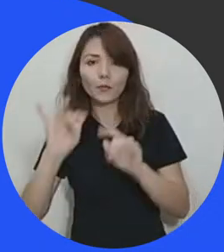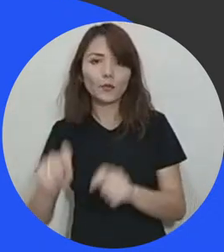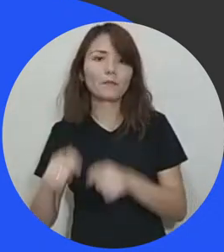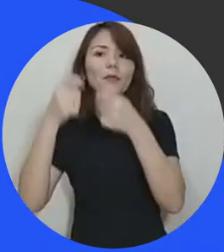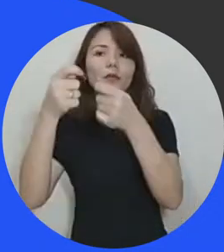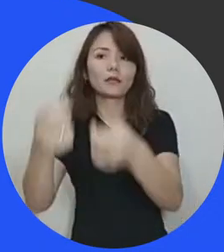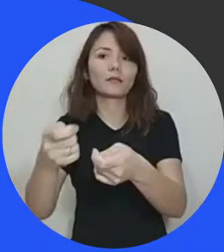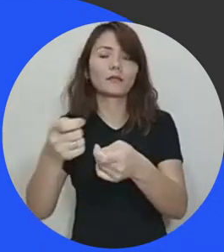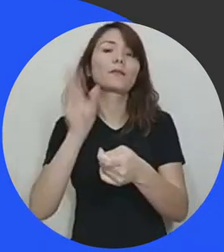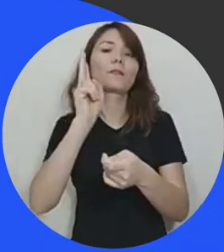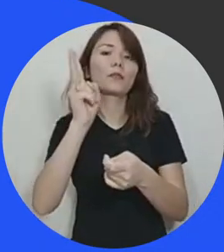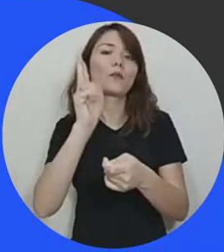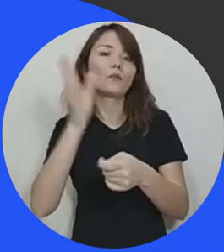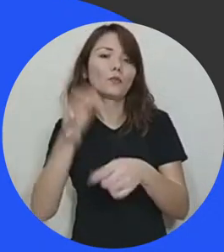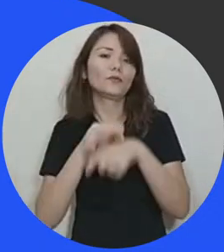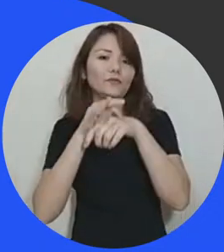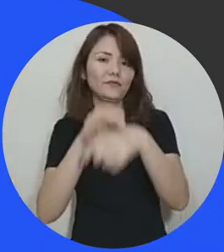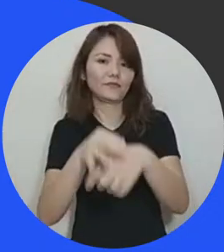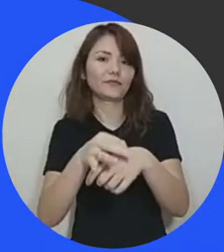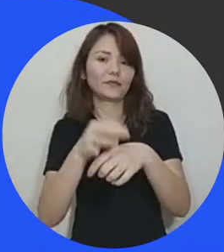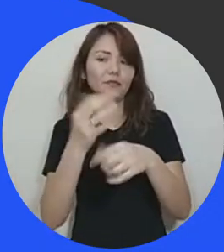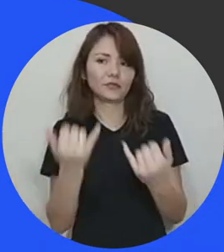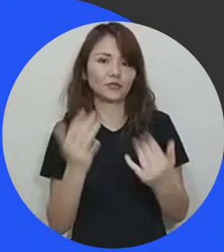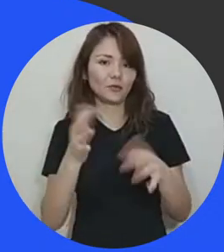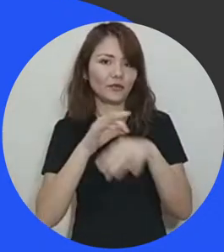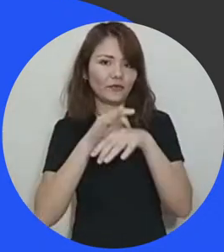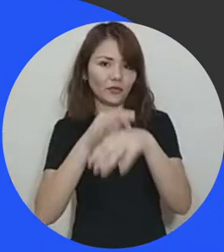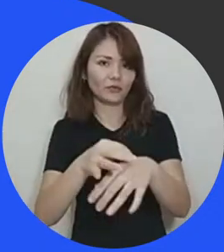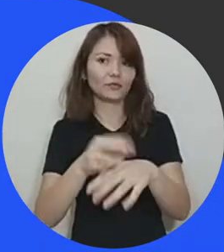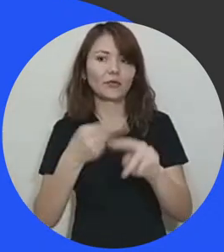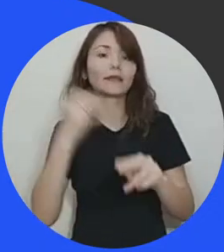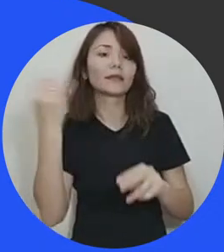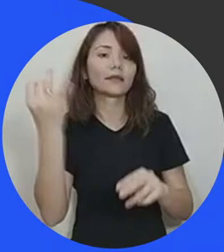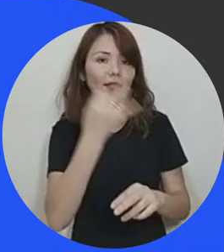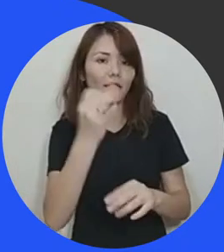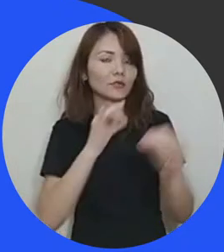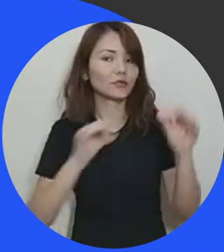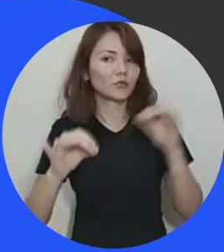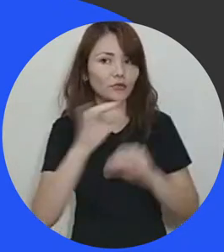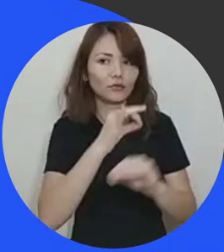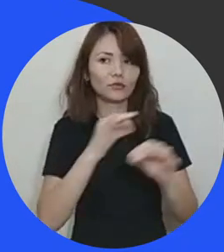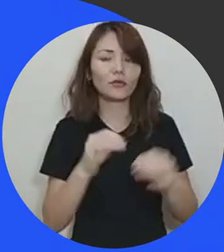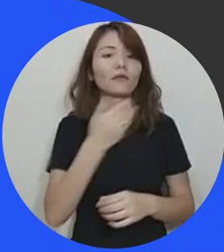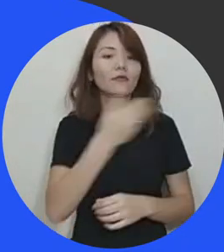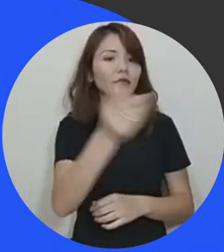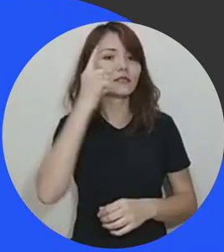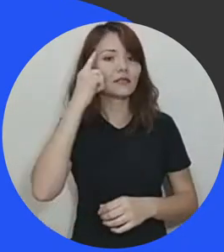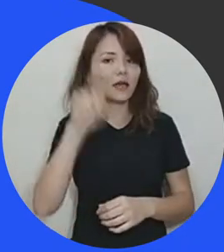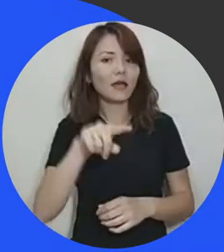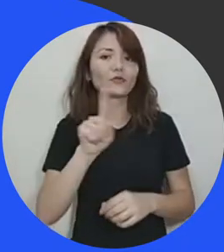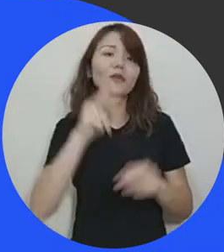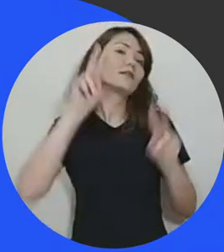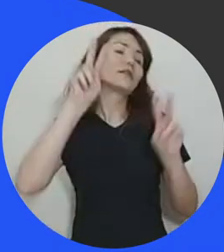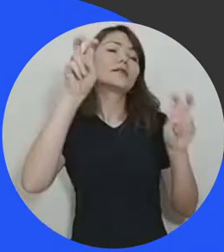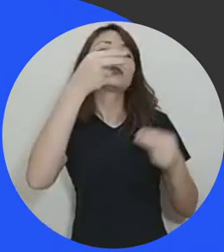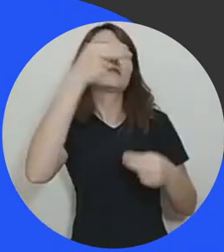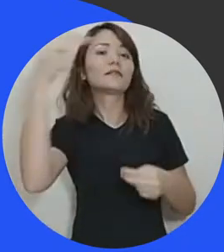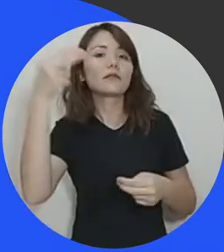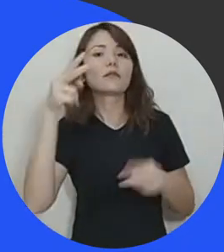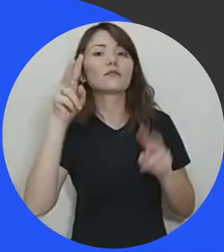человеку, кто и будет сейчас вести эту интереснейшую дискуссию. Как вы знаете, заявленная тема — это «По